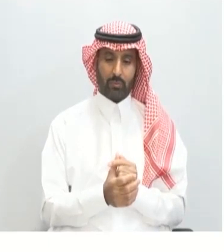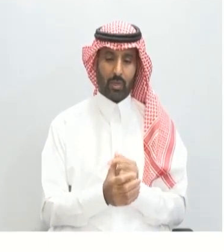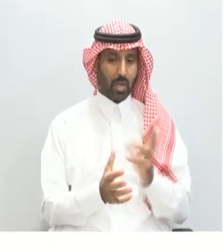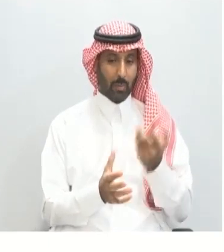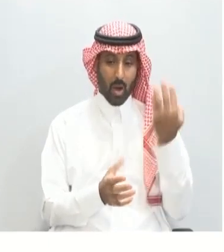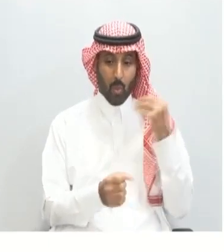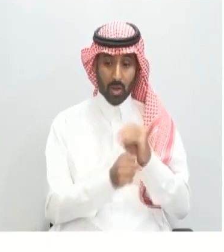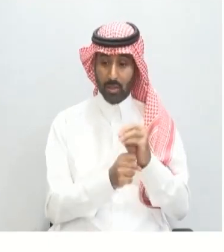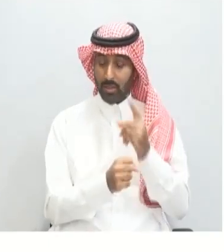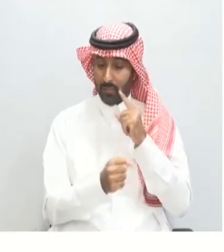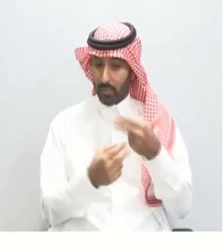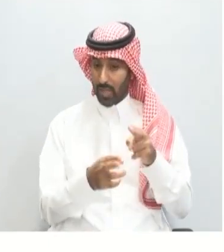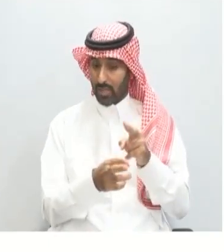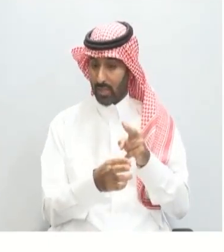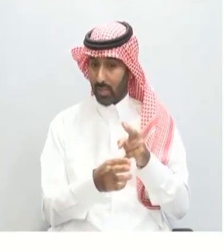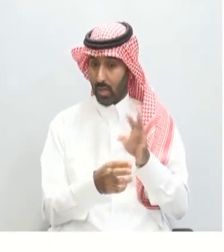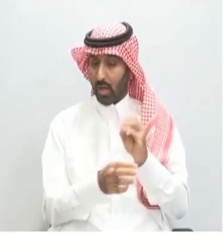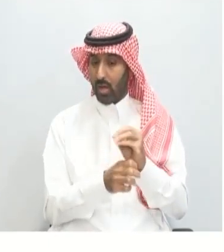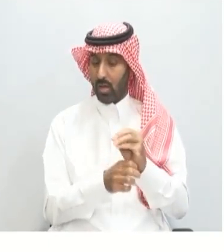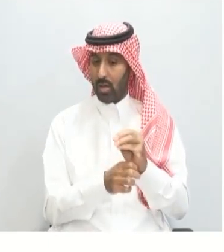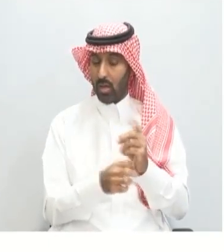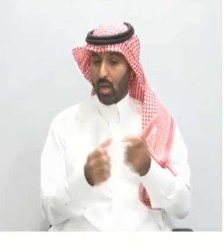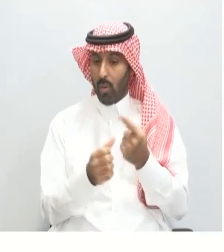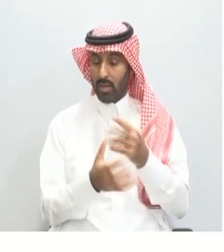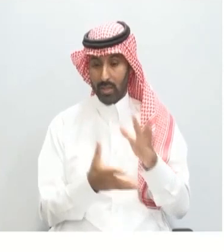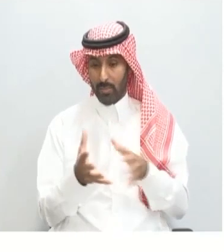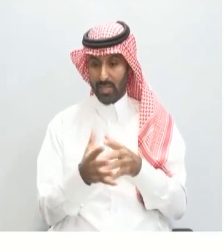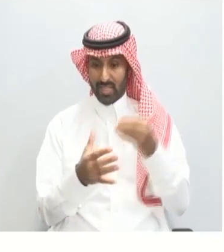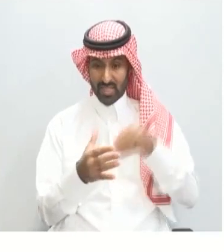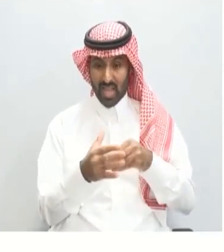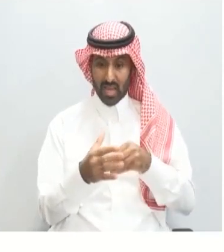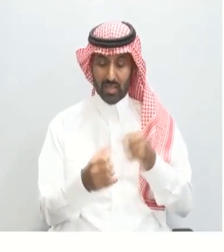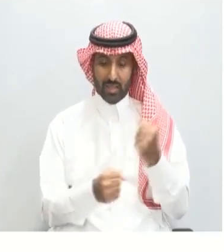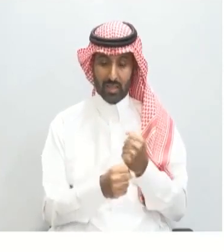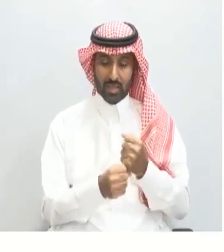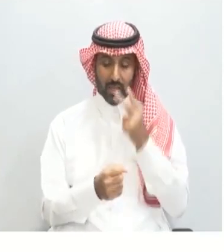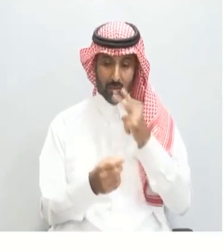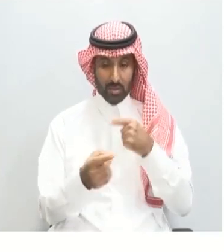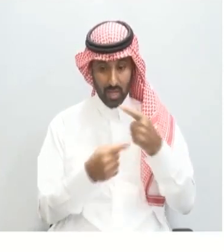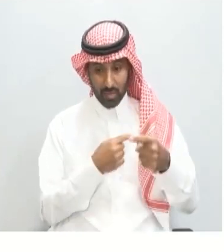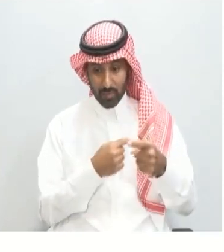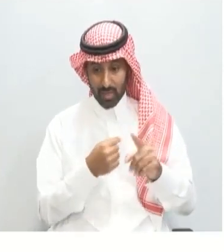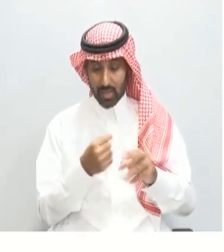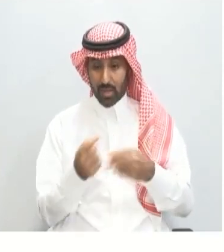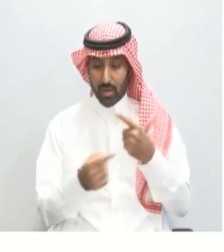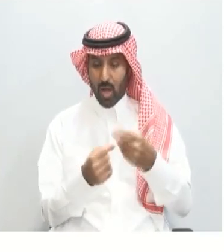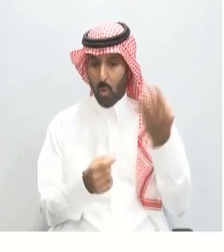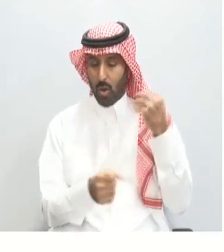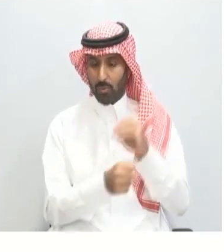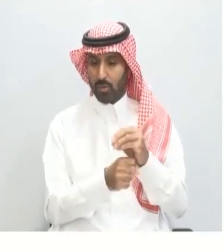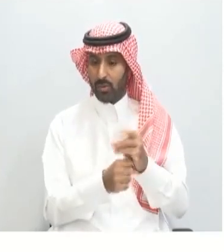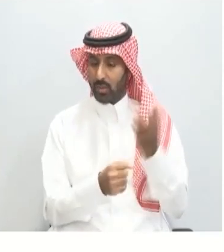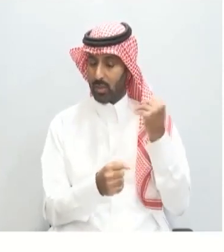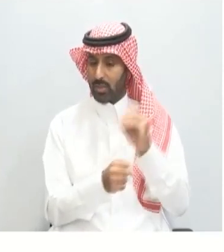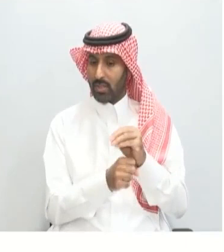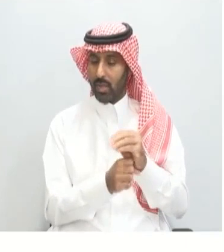كما ذكرت لكم في بدايه هذا الدرس ان العمليات الباطنيه هي امتداد او لما تعرفنا عليه